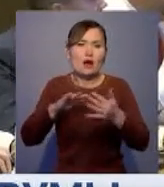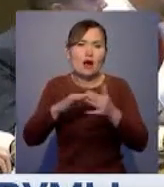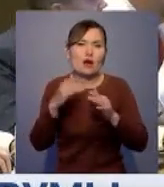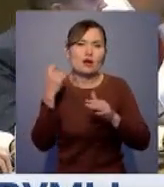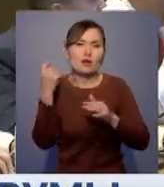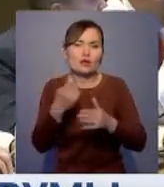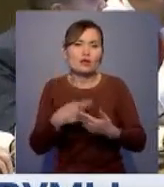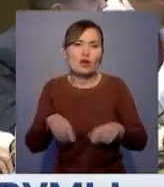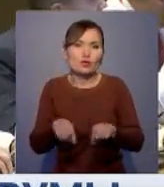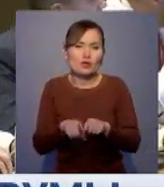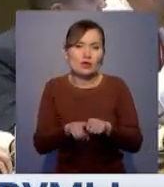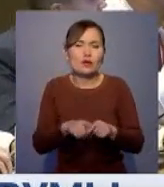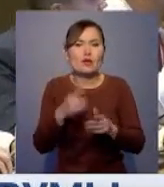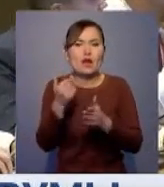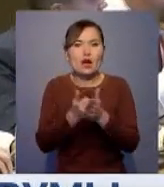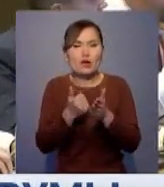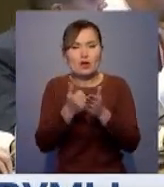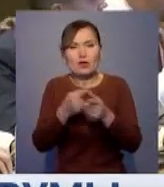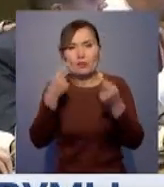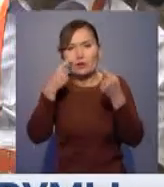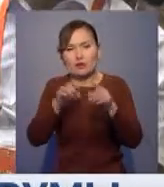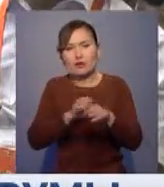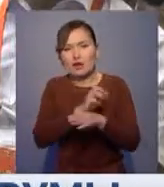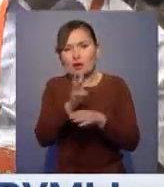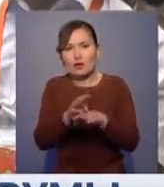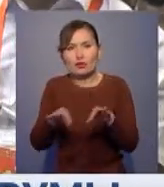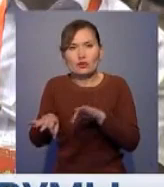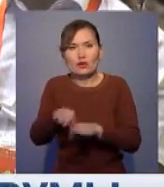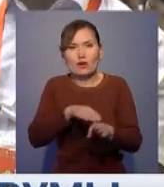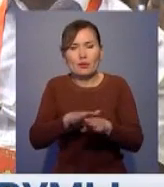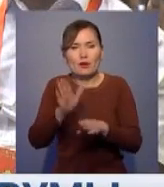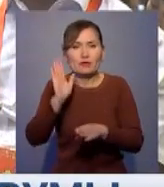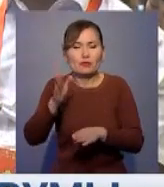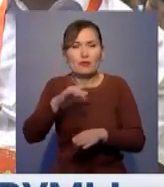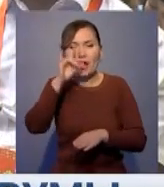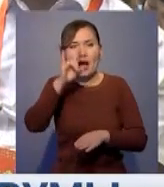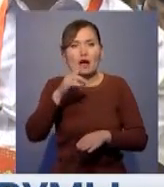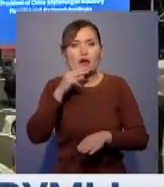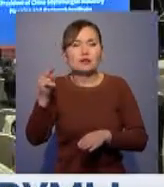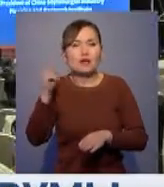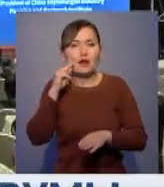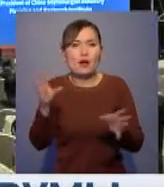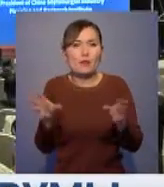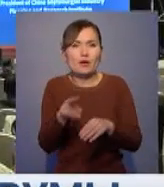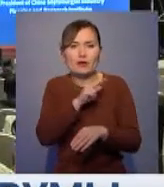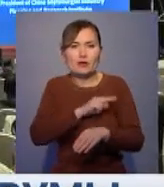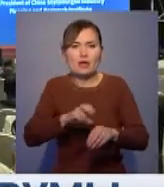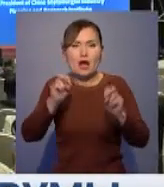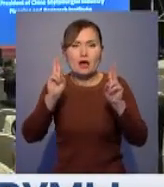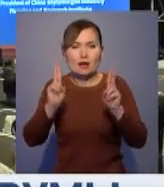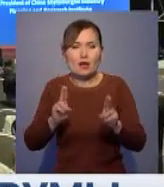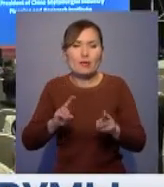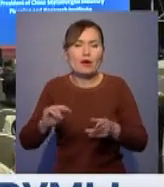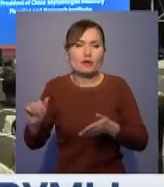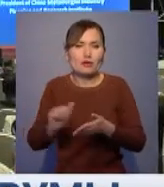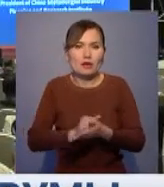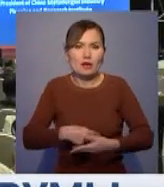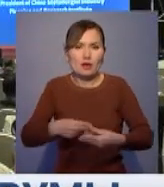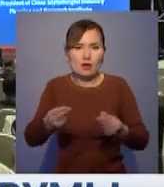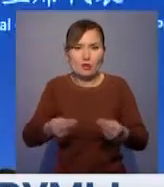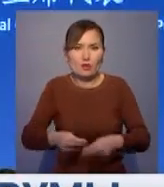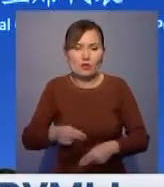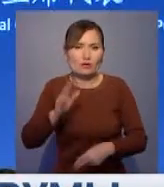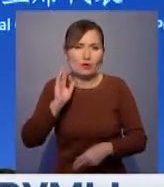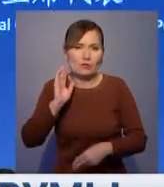агроөнеркәсіп кешендерін қамтитын бірнеше жоба қолға алынды. Қазақ елі аймақтың экономикалық дамуы мен тұрақтылығы үшін арнайы алаңдарды ұтымды қолданып